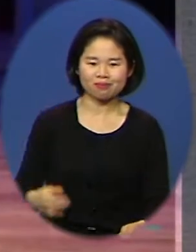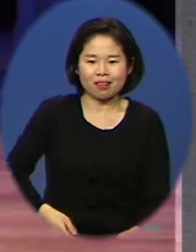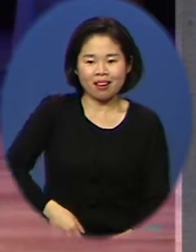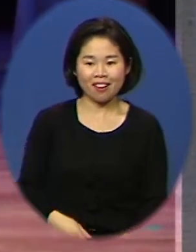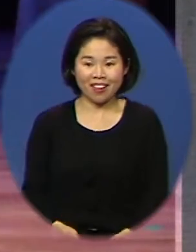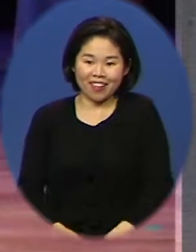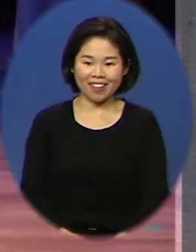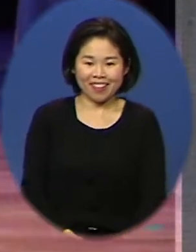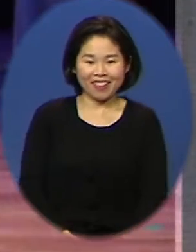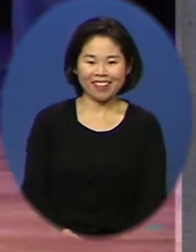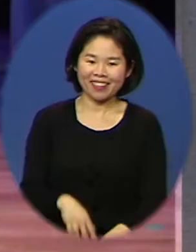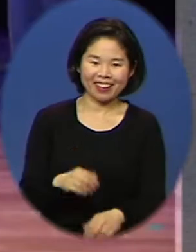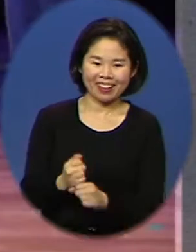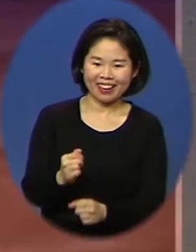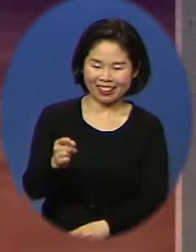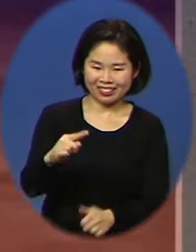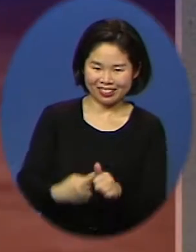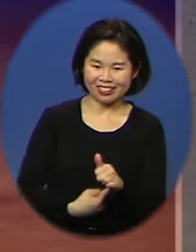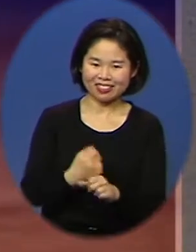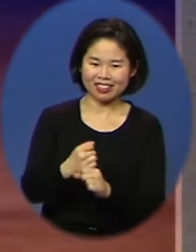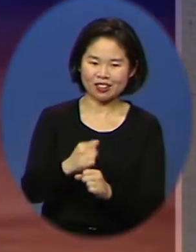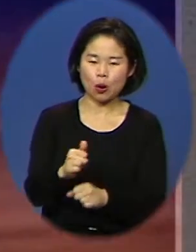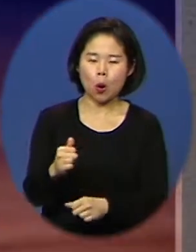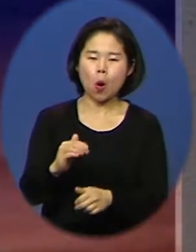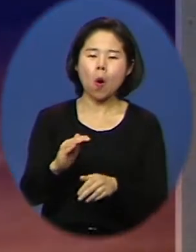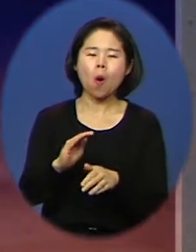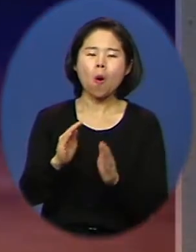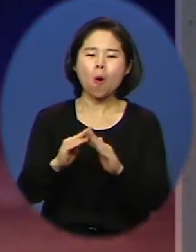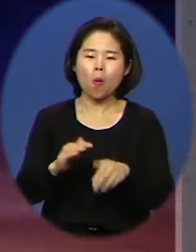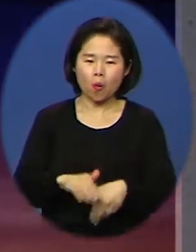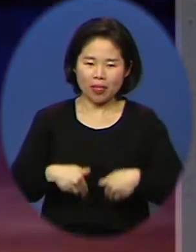절로 들썩이게 만드는 호남 우도 농악의 자존심.